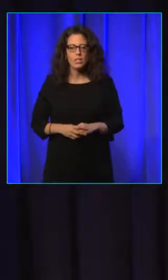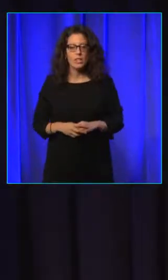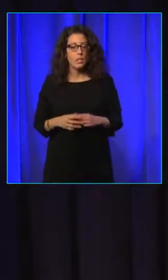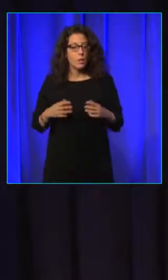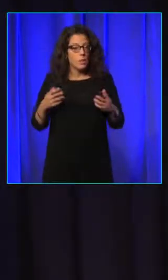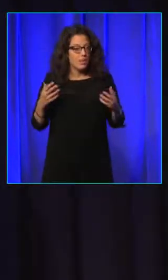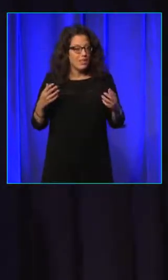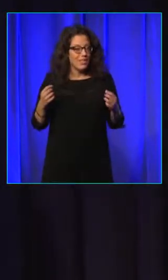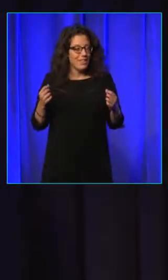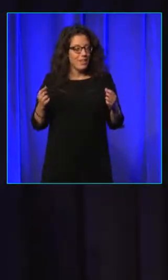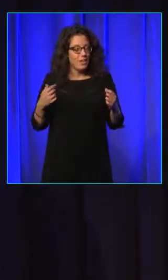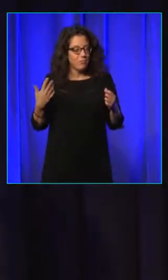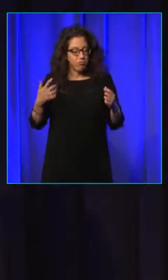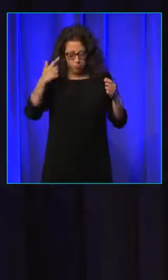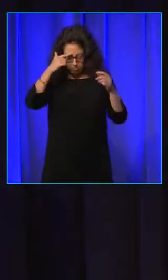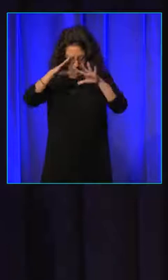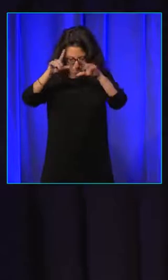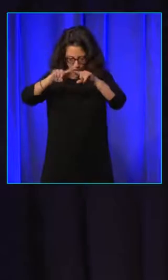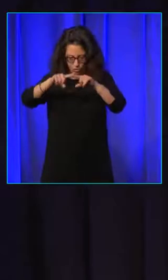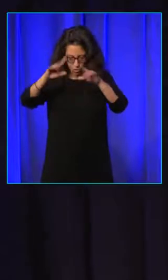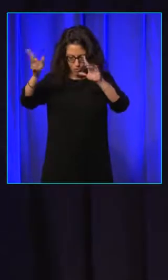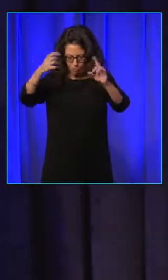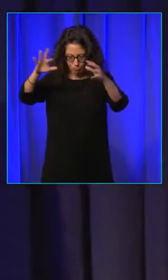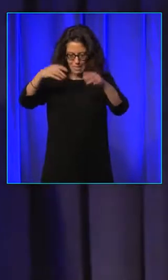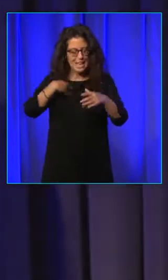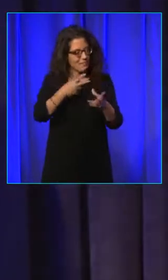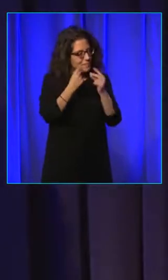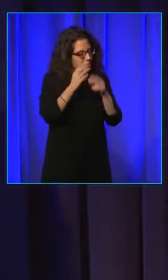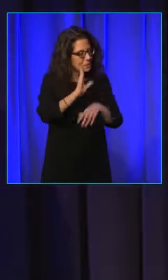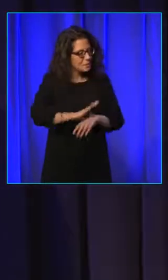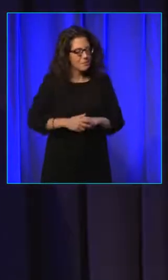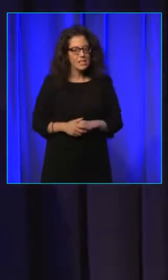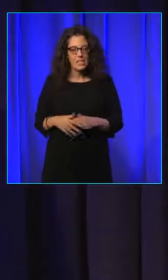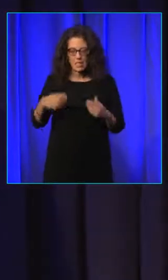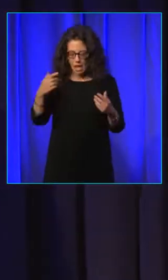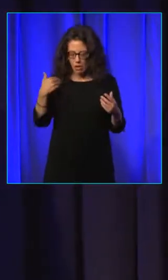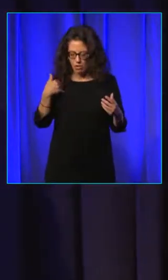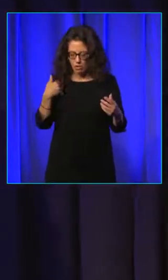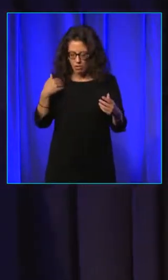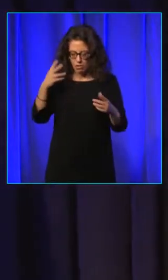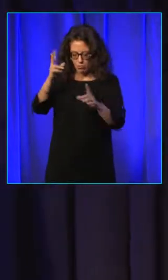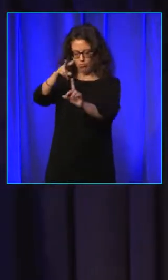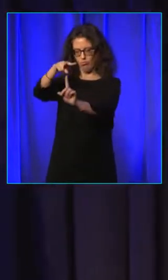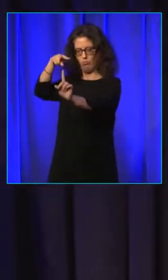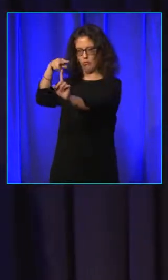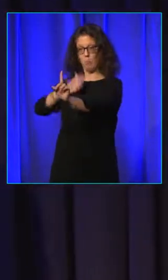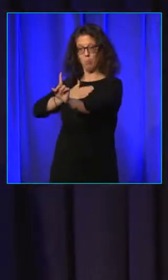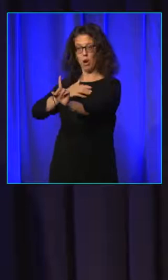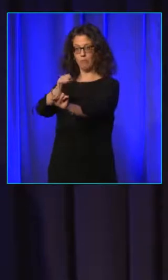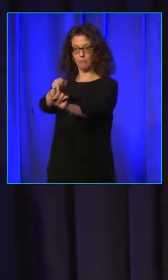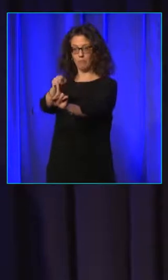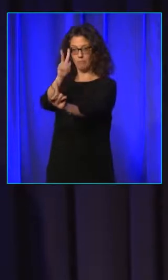J'ai beaucoup de choses. Alors vas-y, dis-moi. Je me suis vue du coup de l'extérieur,